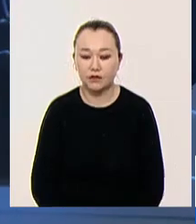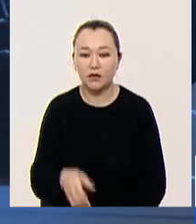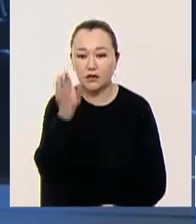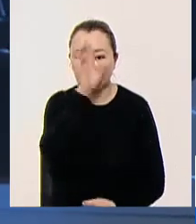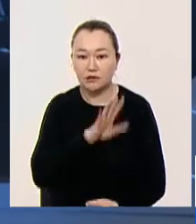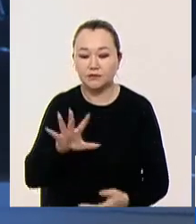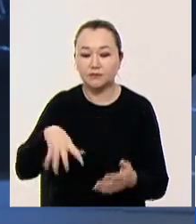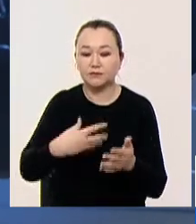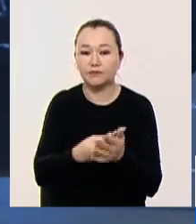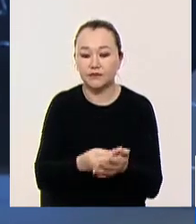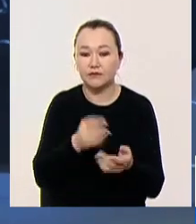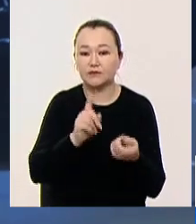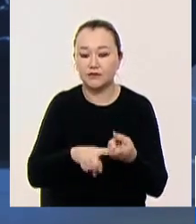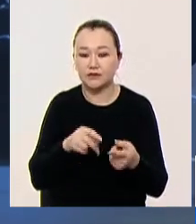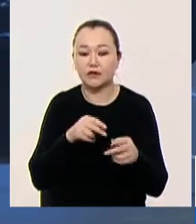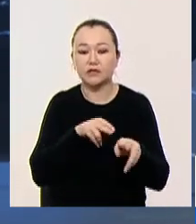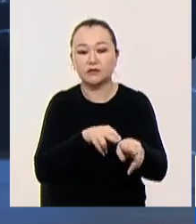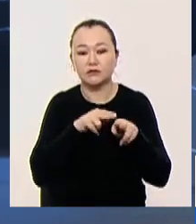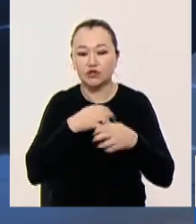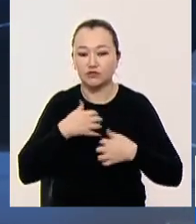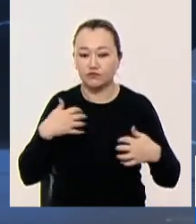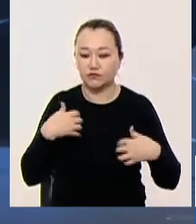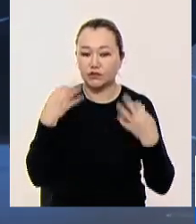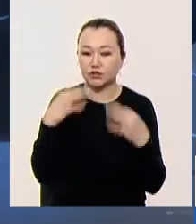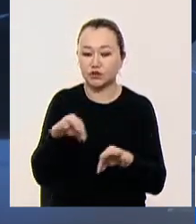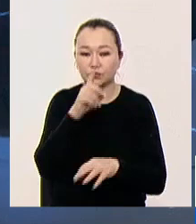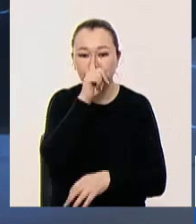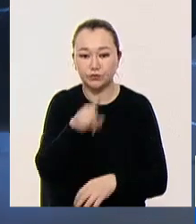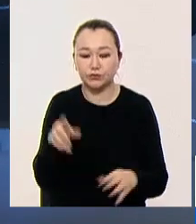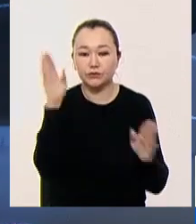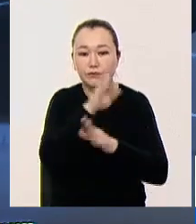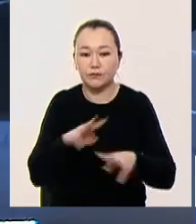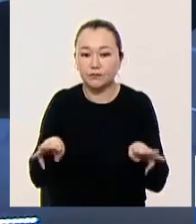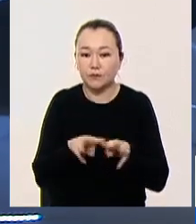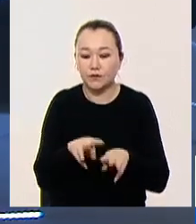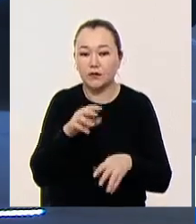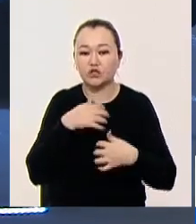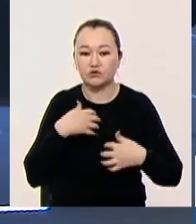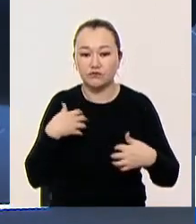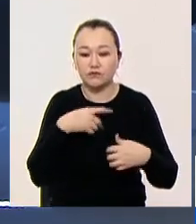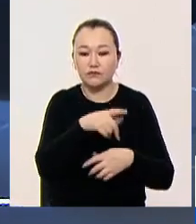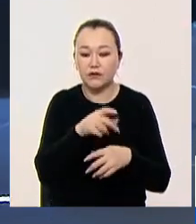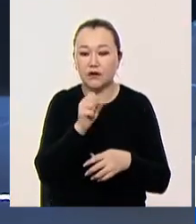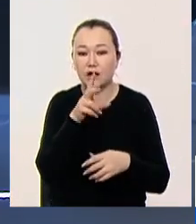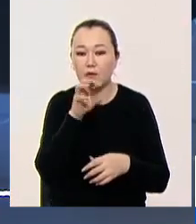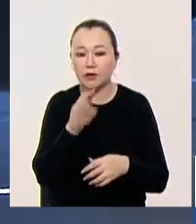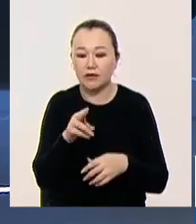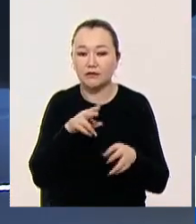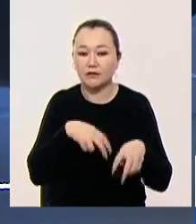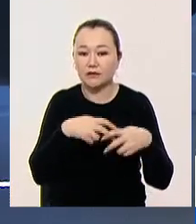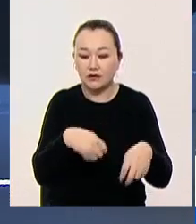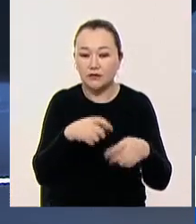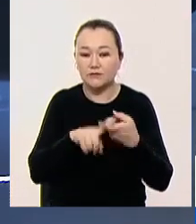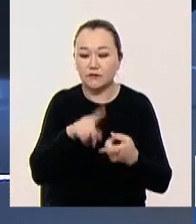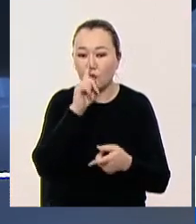Elimizde akıllı türde kiyik atuğa ruhsat berilmeyitin boldu. Ekologiya ministerligi akbökendörde atuğa salınğan moratorium merzimin tağı